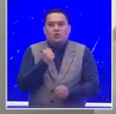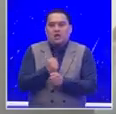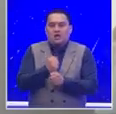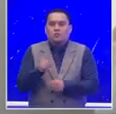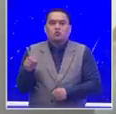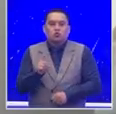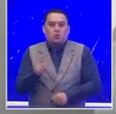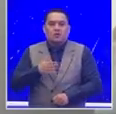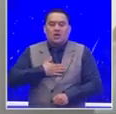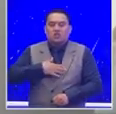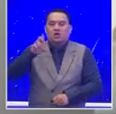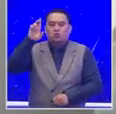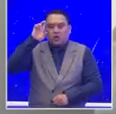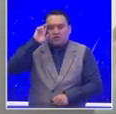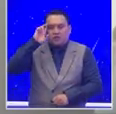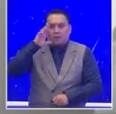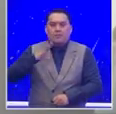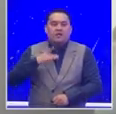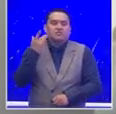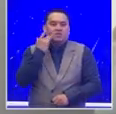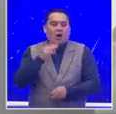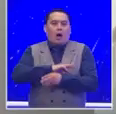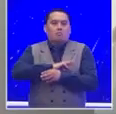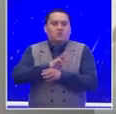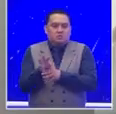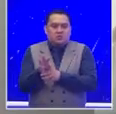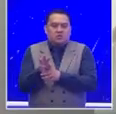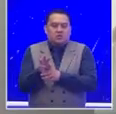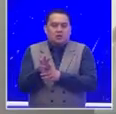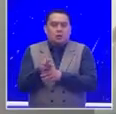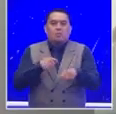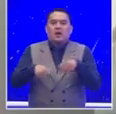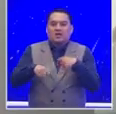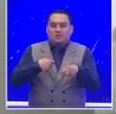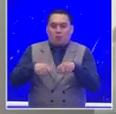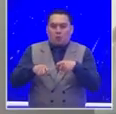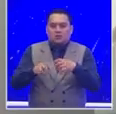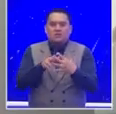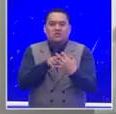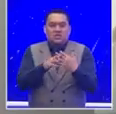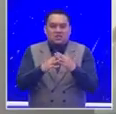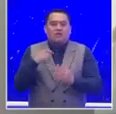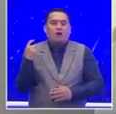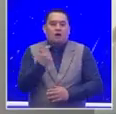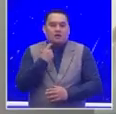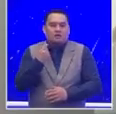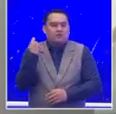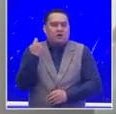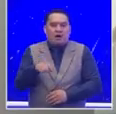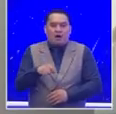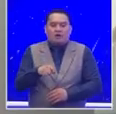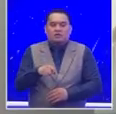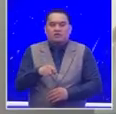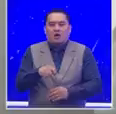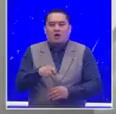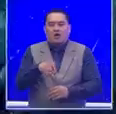чтобы наше государство всегда было обеспечено продовольствием, и сельское хозяйство никогда не подводило